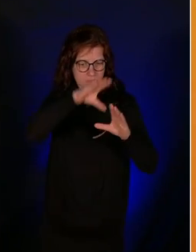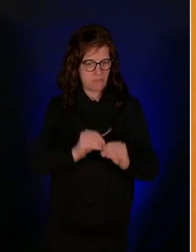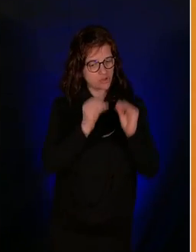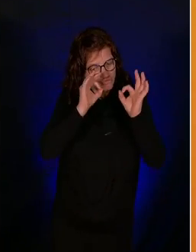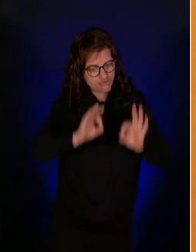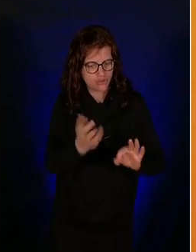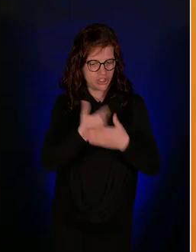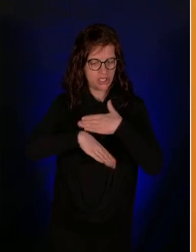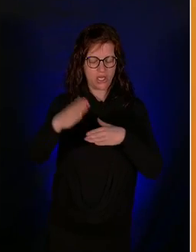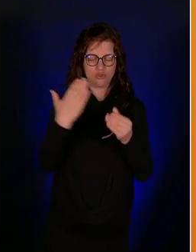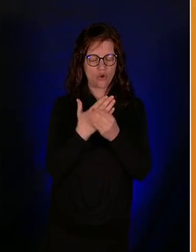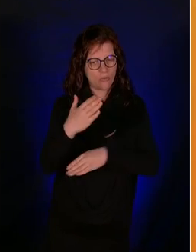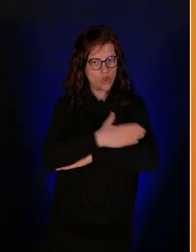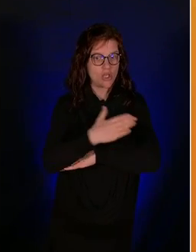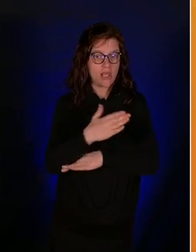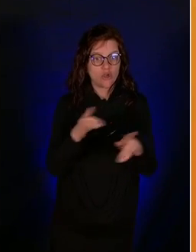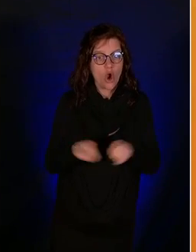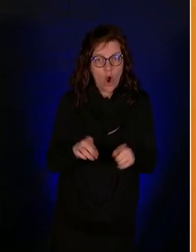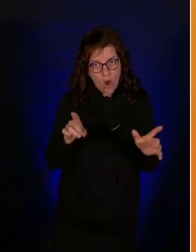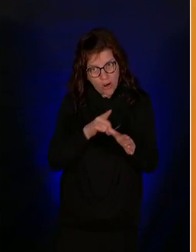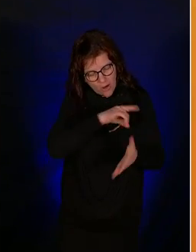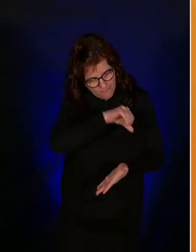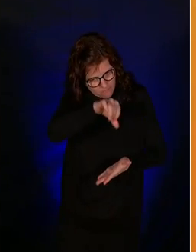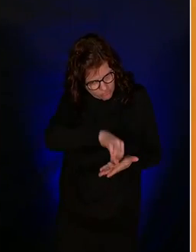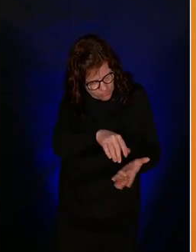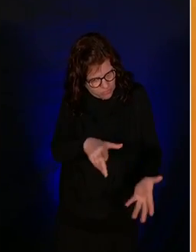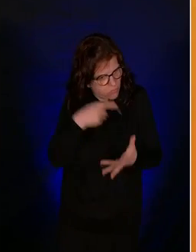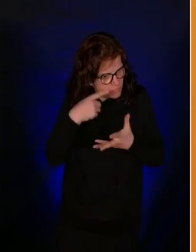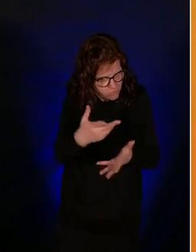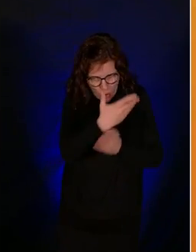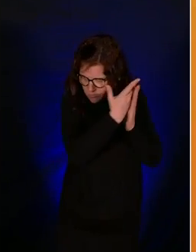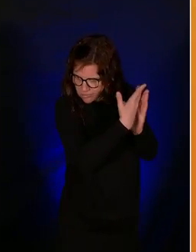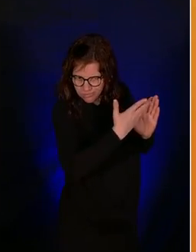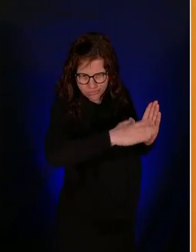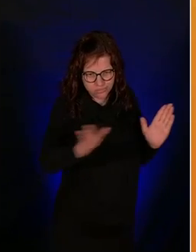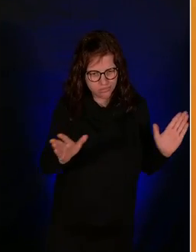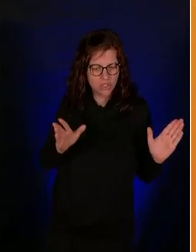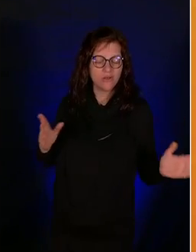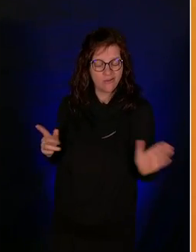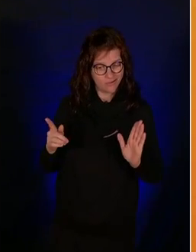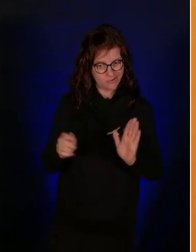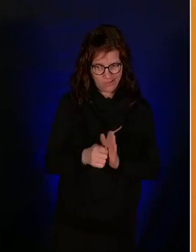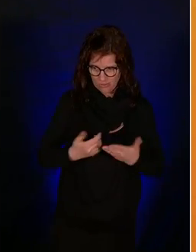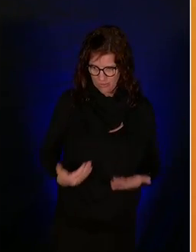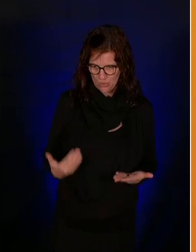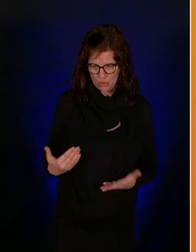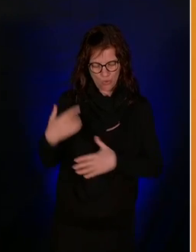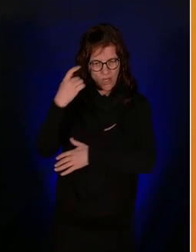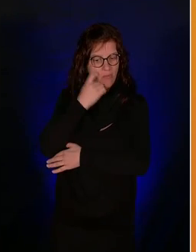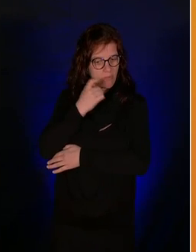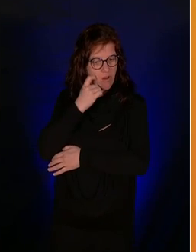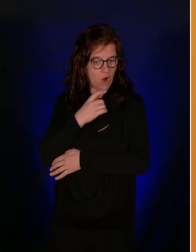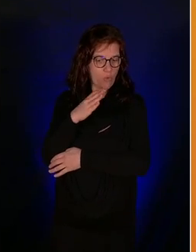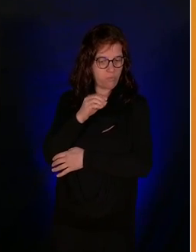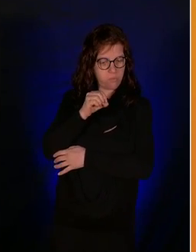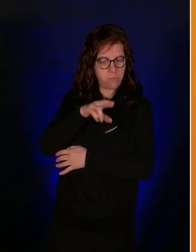d'orientation comme un point d'appui de la lutte d'ensemble pour tous les salariés au moment où la loi Macron-Borne veut les détruire.